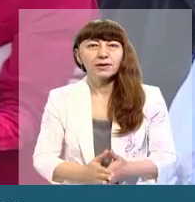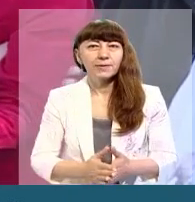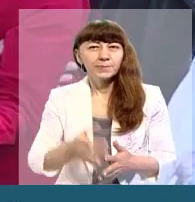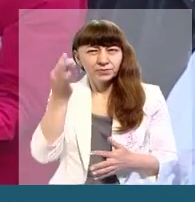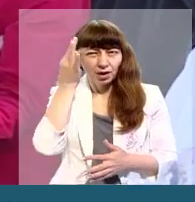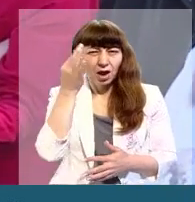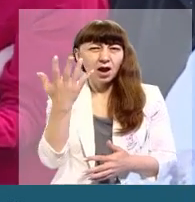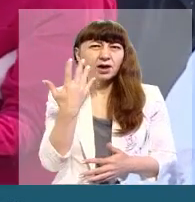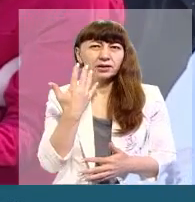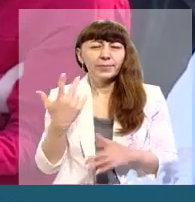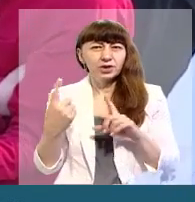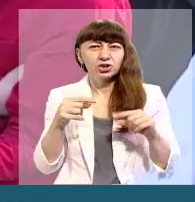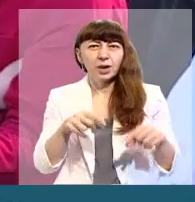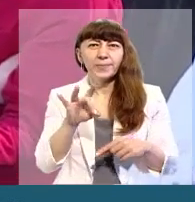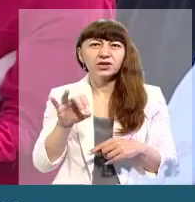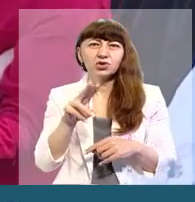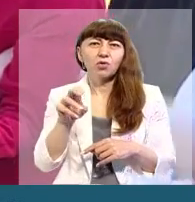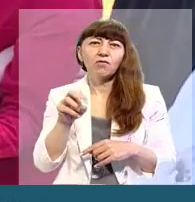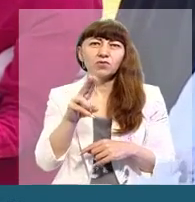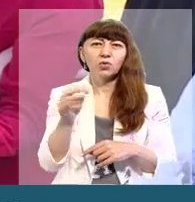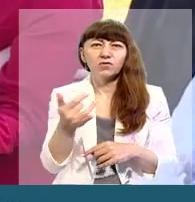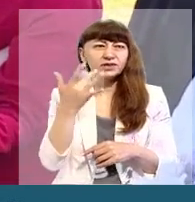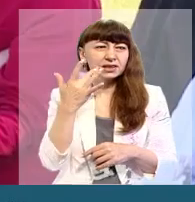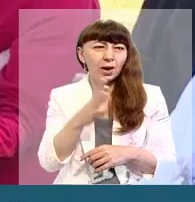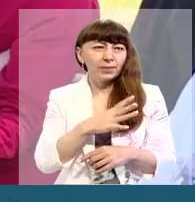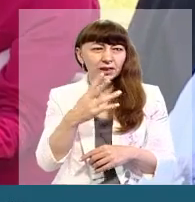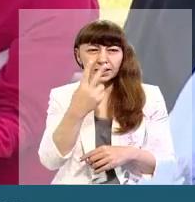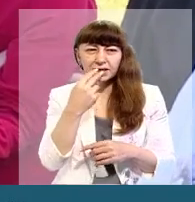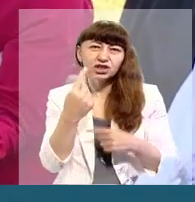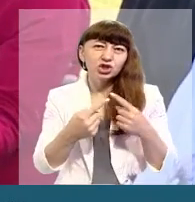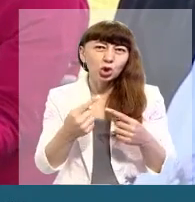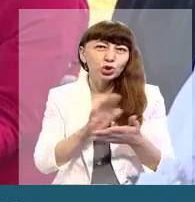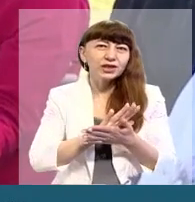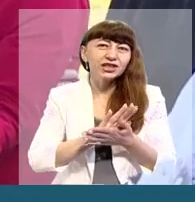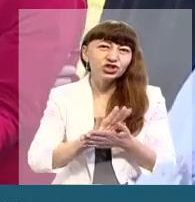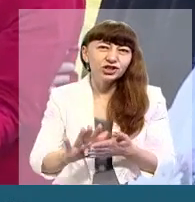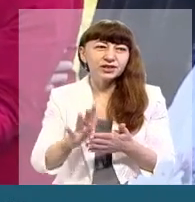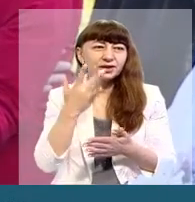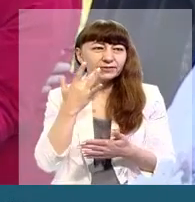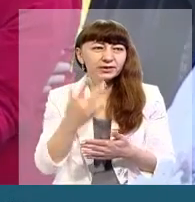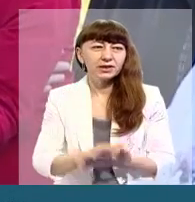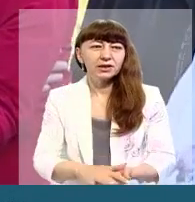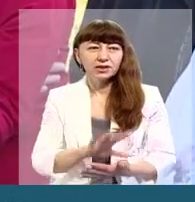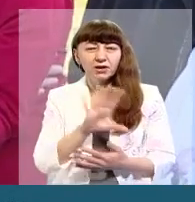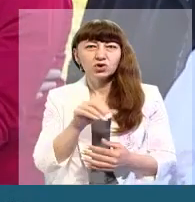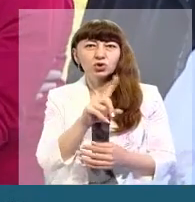проезжали, так она всегда была чистенькая, это традиционно было, традиционно. Поэтому за все, что вы